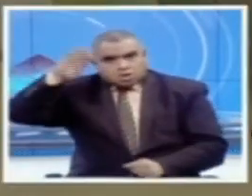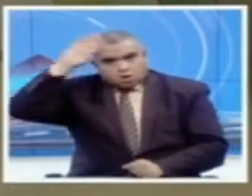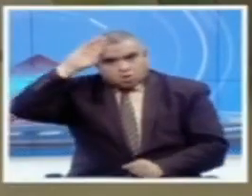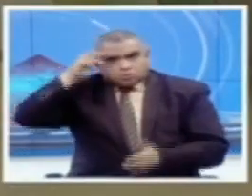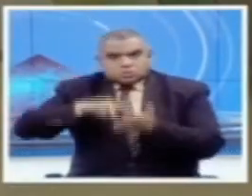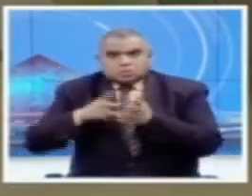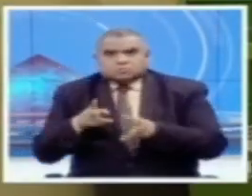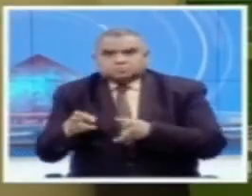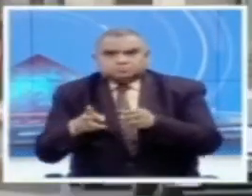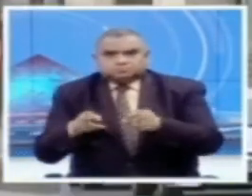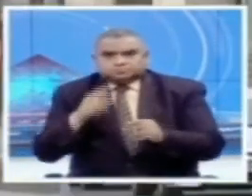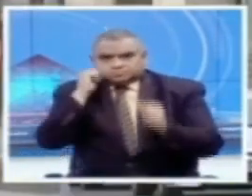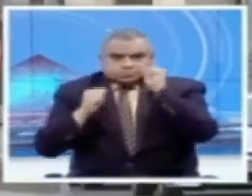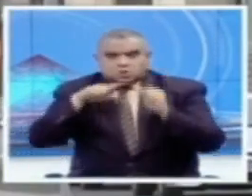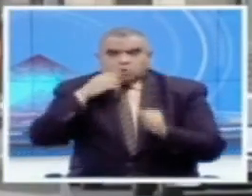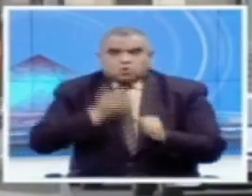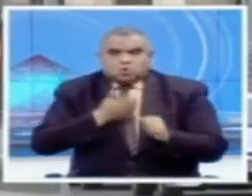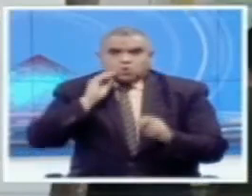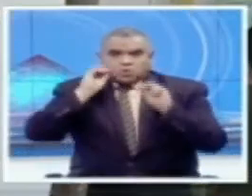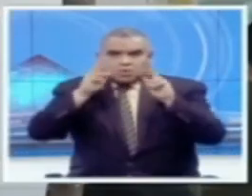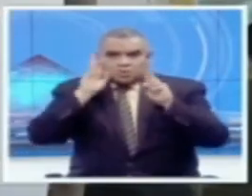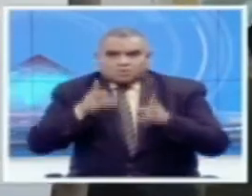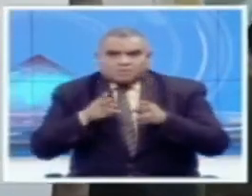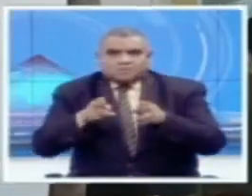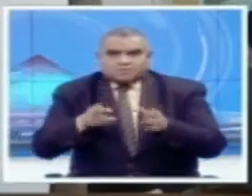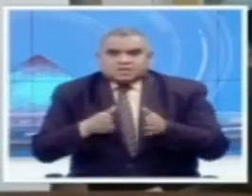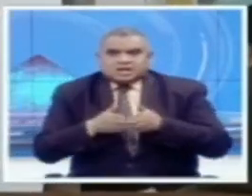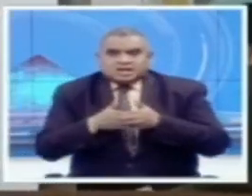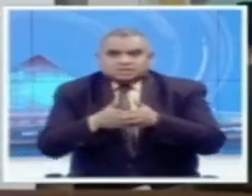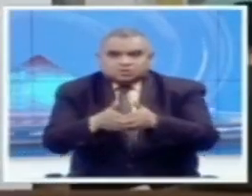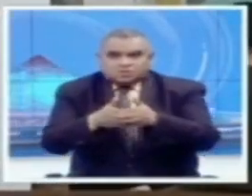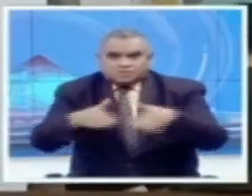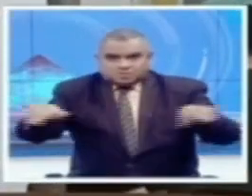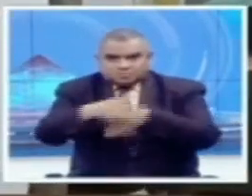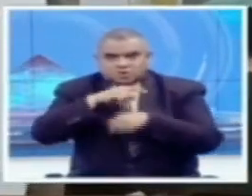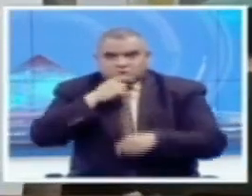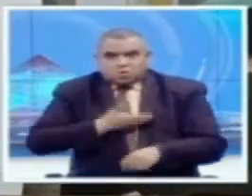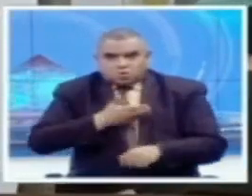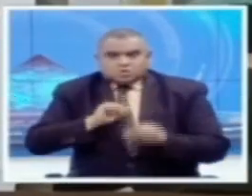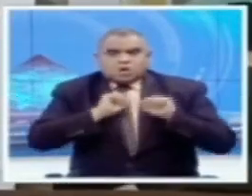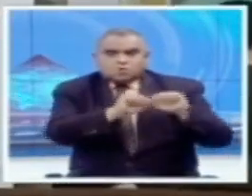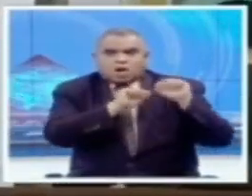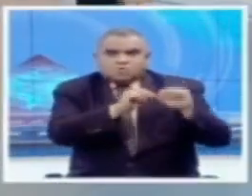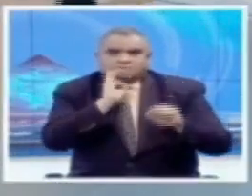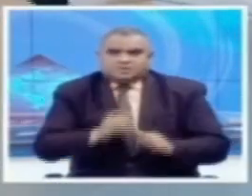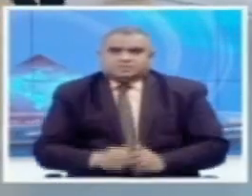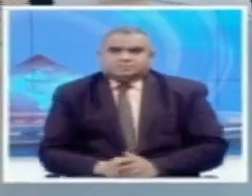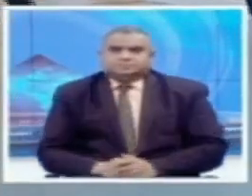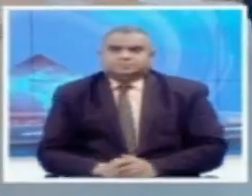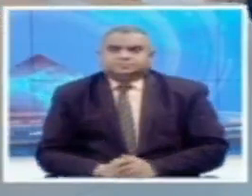مقاطعة صادرات الطاقة الروسية وفرض حظر على السفن الروسية.